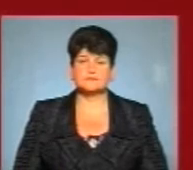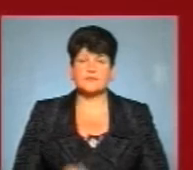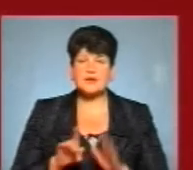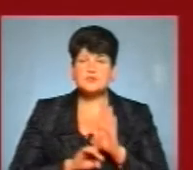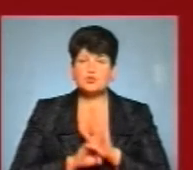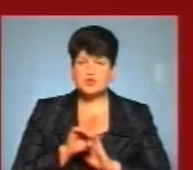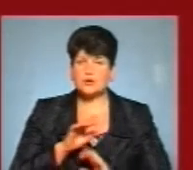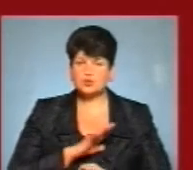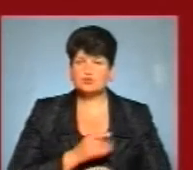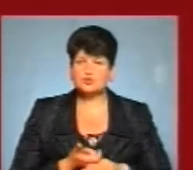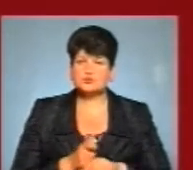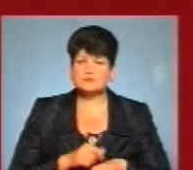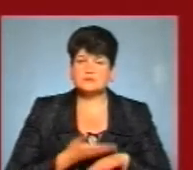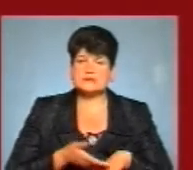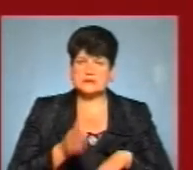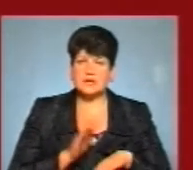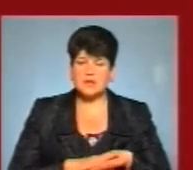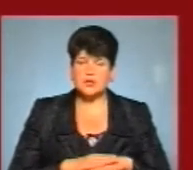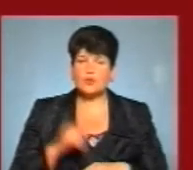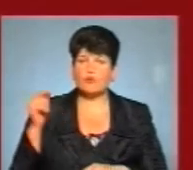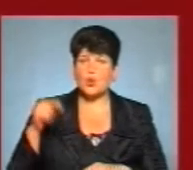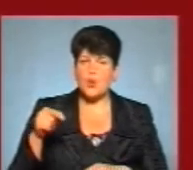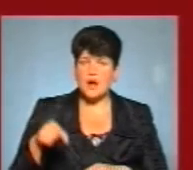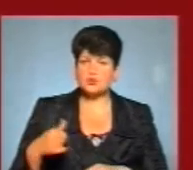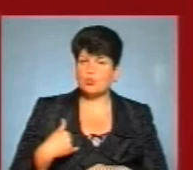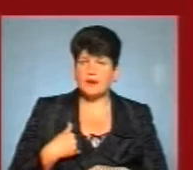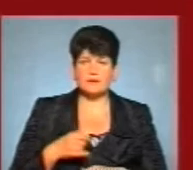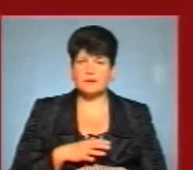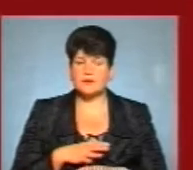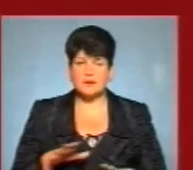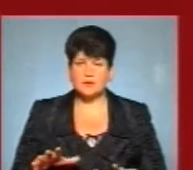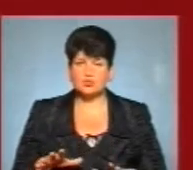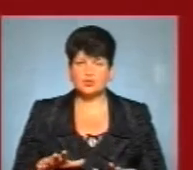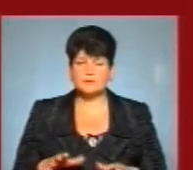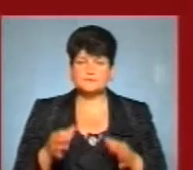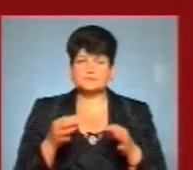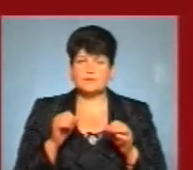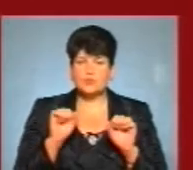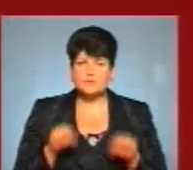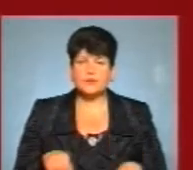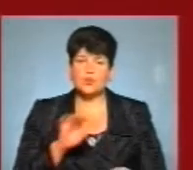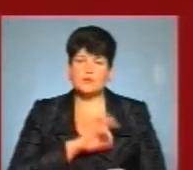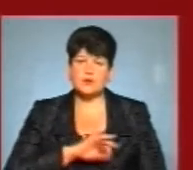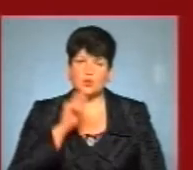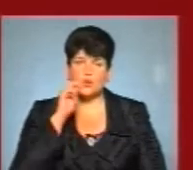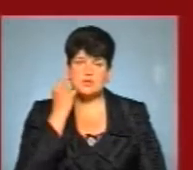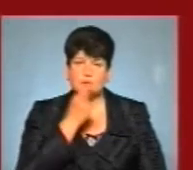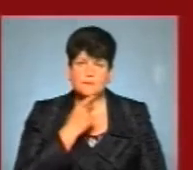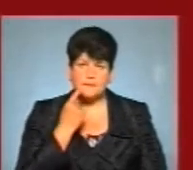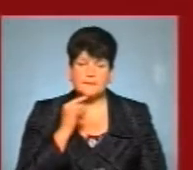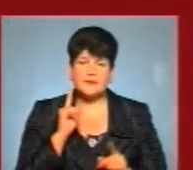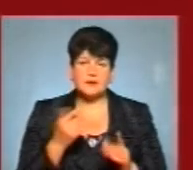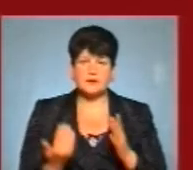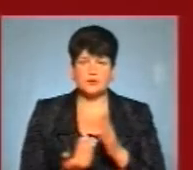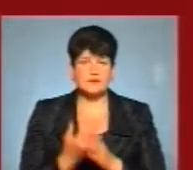Спочатку було досить складно, тому що в Луганську у мене не було досвіду користування українською мовою. Тільки новини